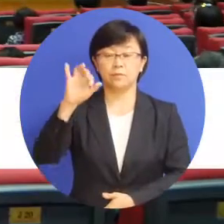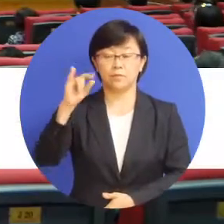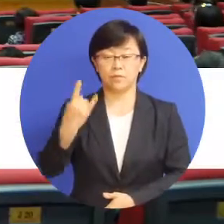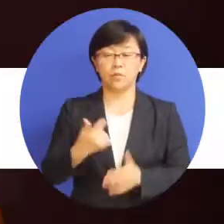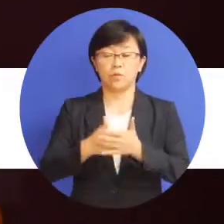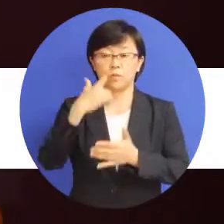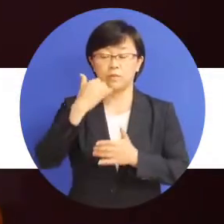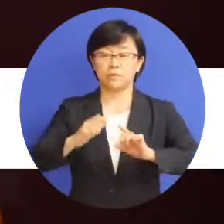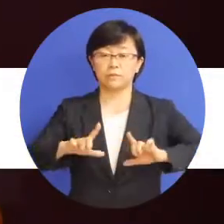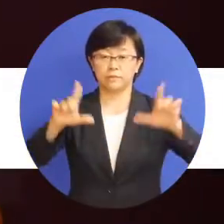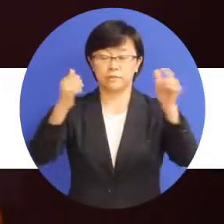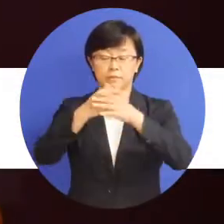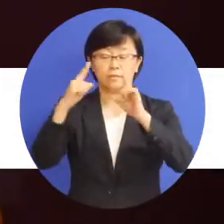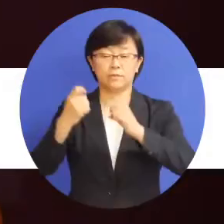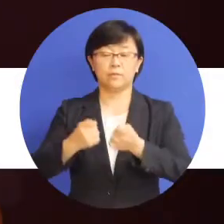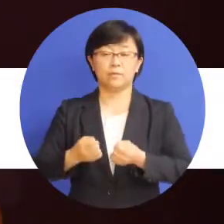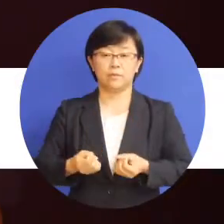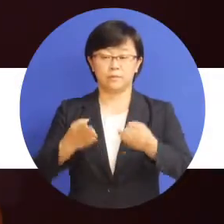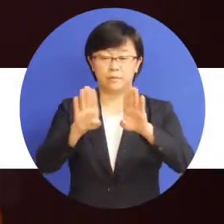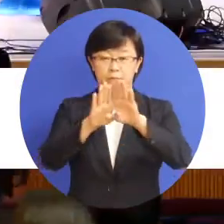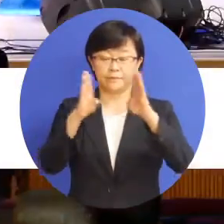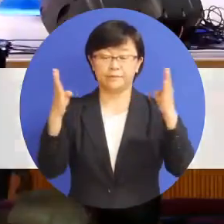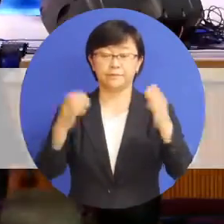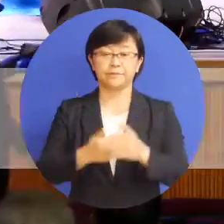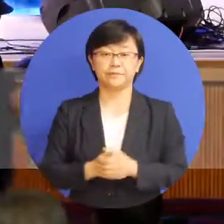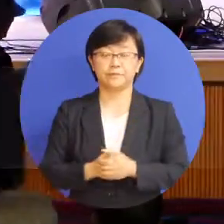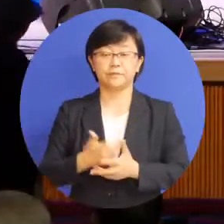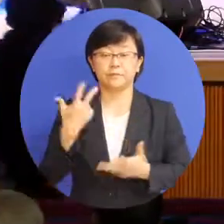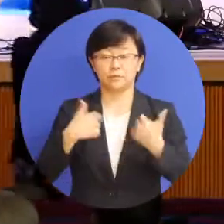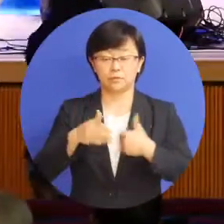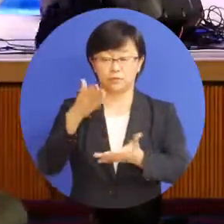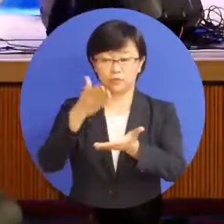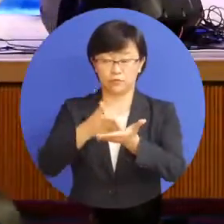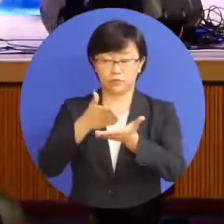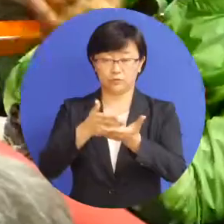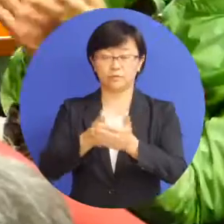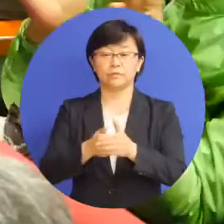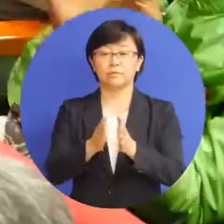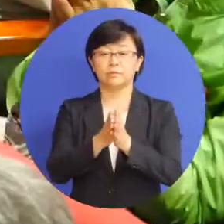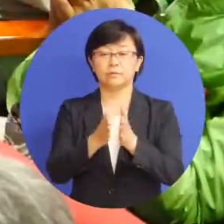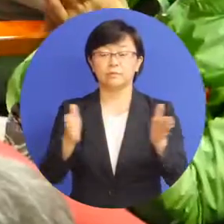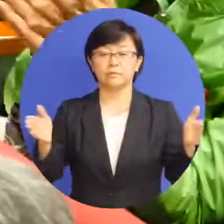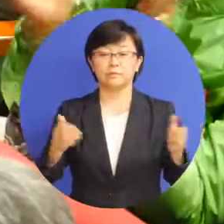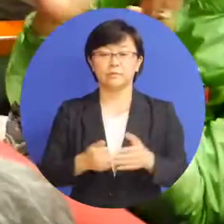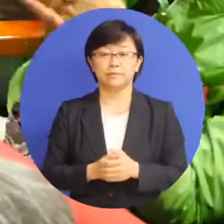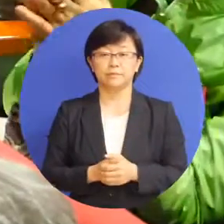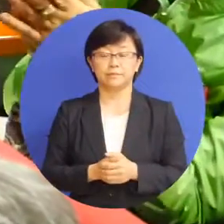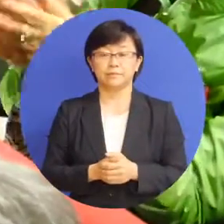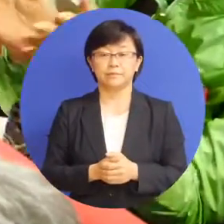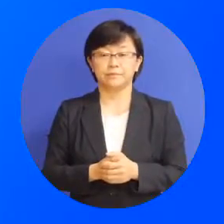제44회 어버이날 기념행사가 개최됐습니다. 흥미진진 공주 시정뉴스 시작합니다.